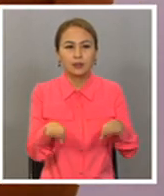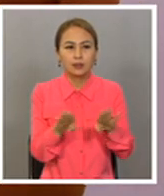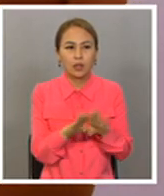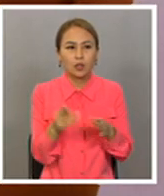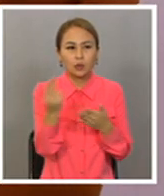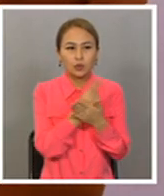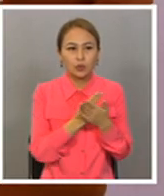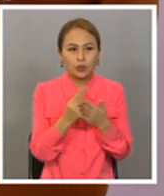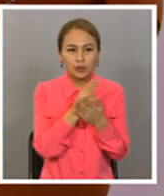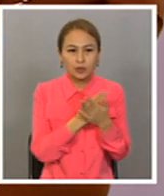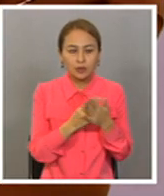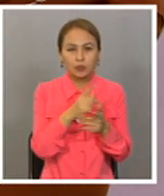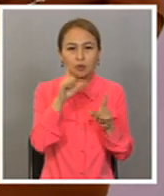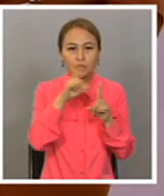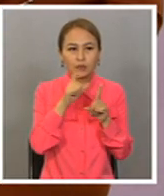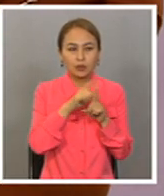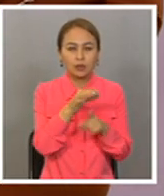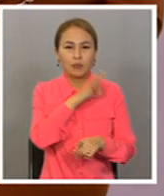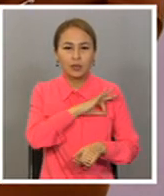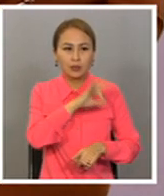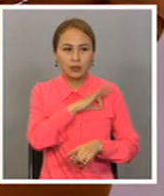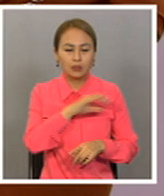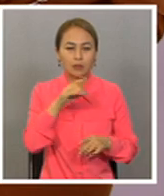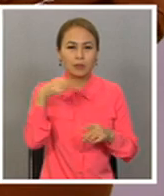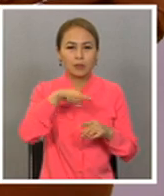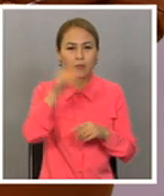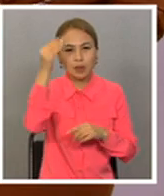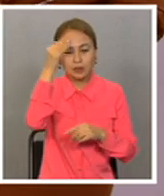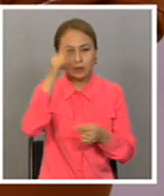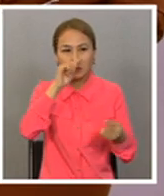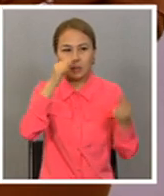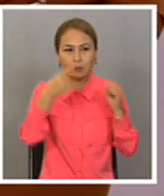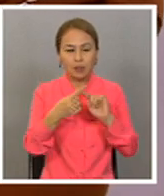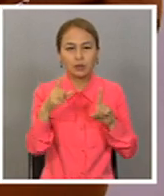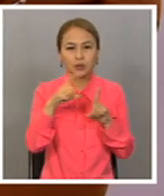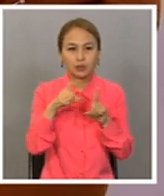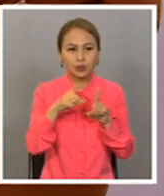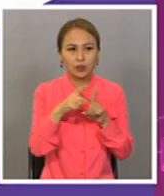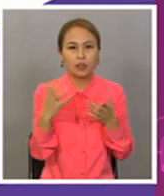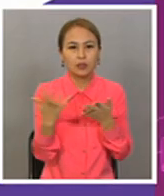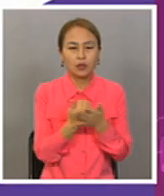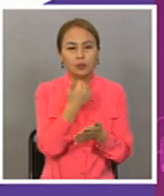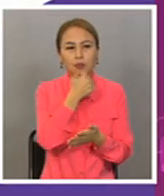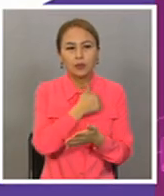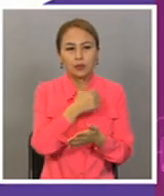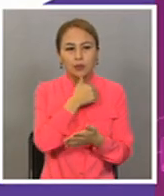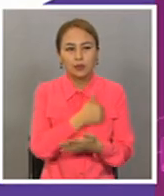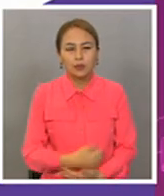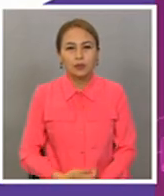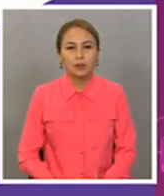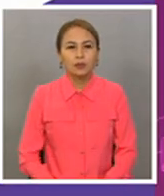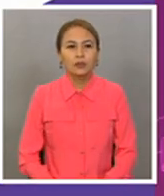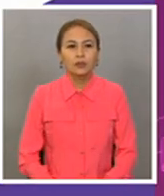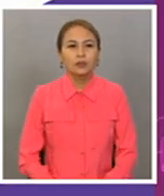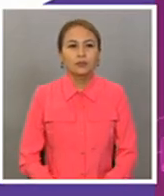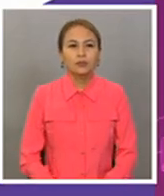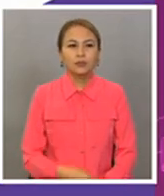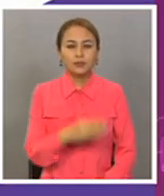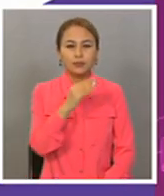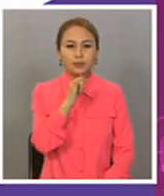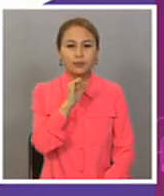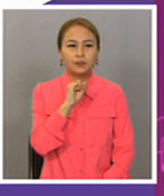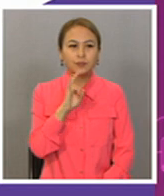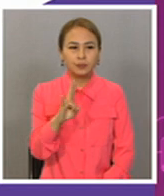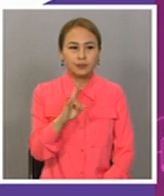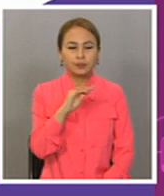суреттер мен сөздерді пайдаланып, мағынасы қарама-қарсы сөздерді тауып көріңдер. Жуан.